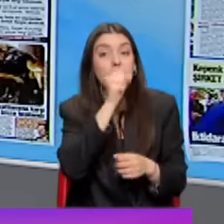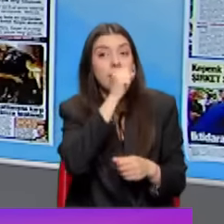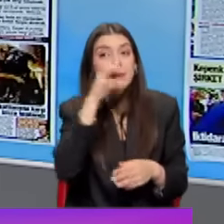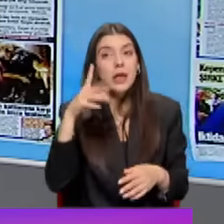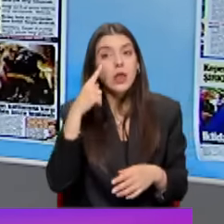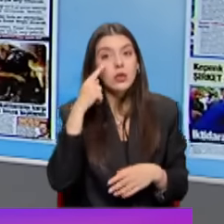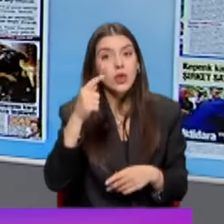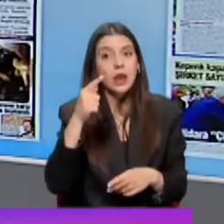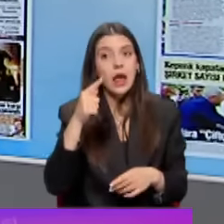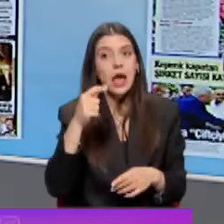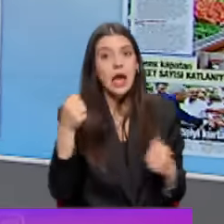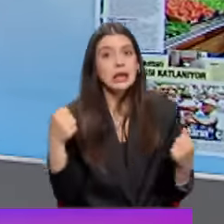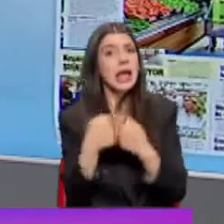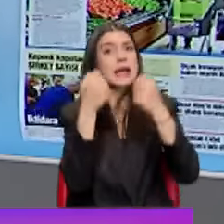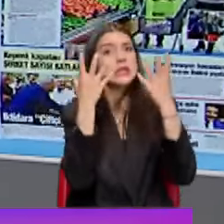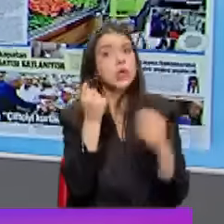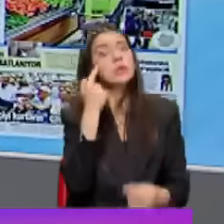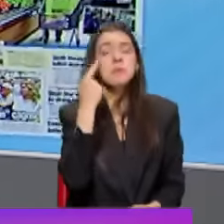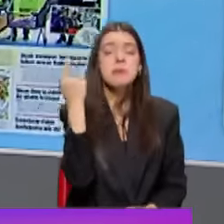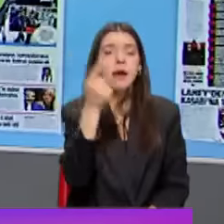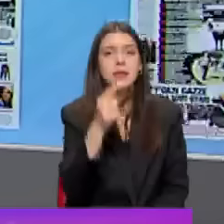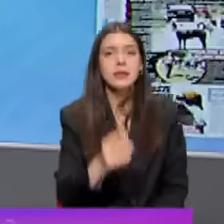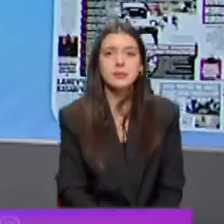balonların yaşattığı kazayı